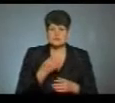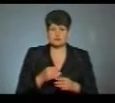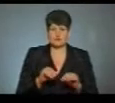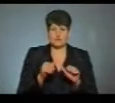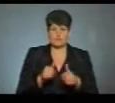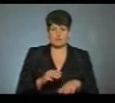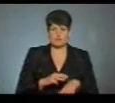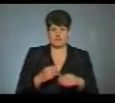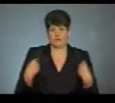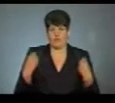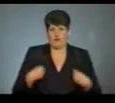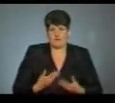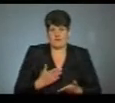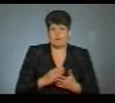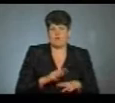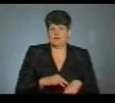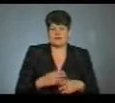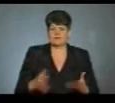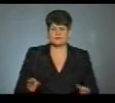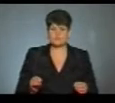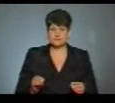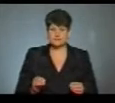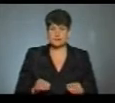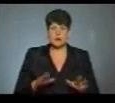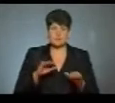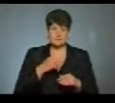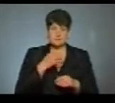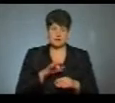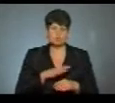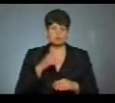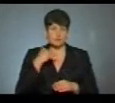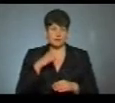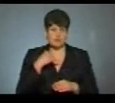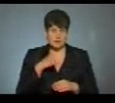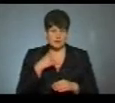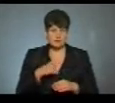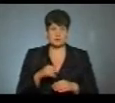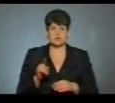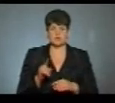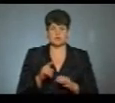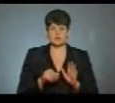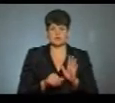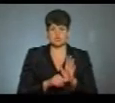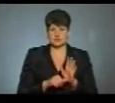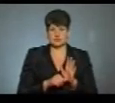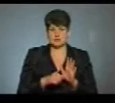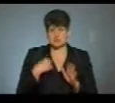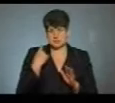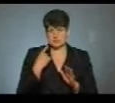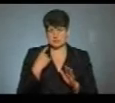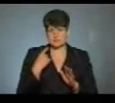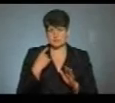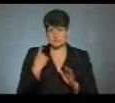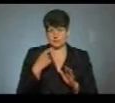формі поліцейських. Після чого вони сказали, що був виклик здійснений, тобто, що 6 осіб розпивали